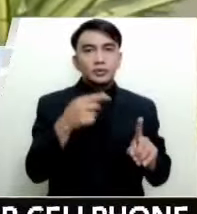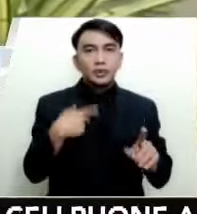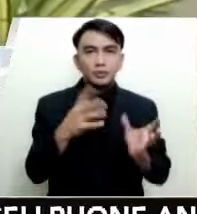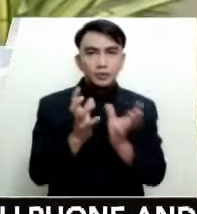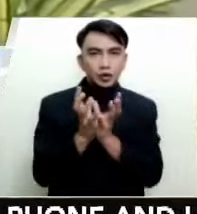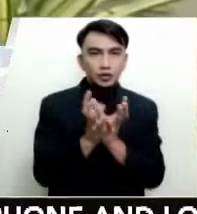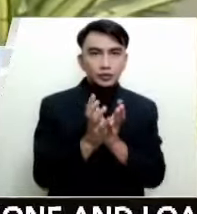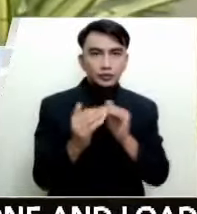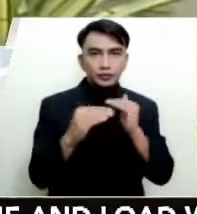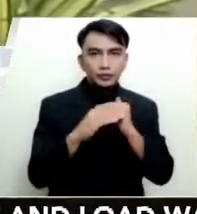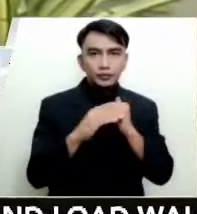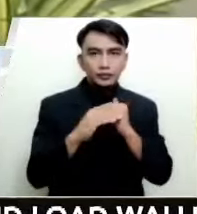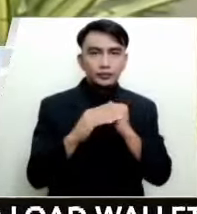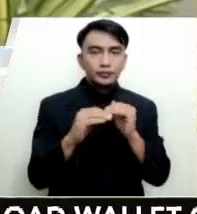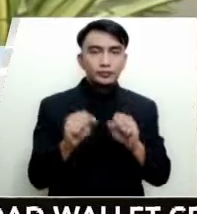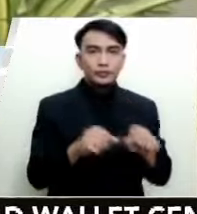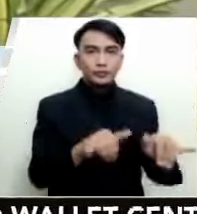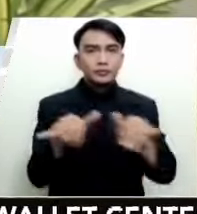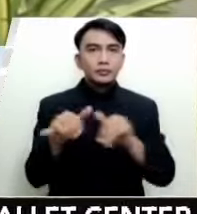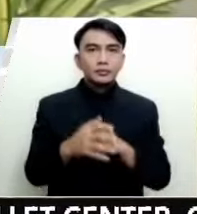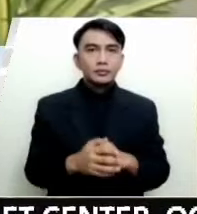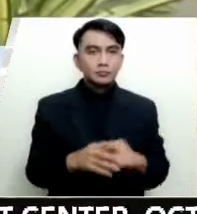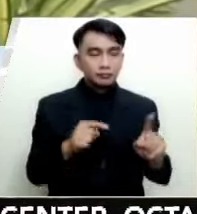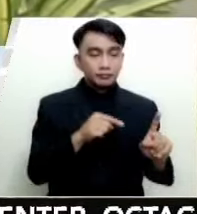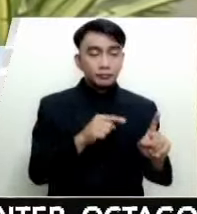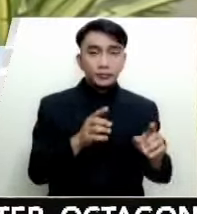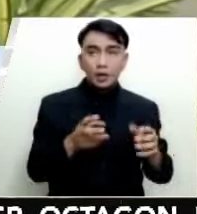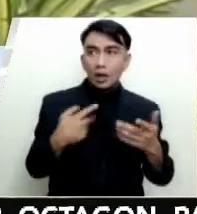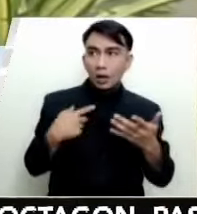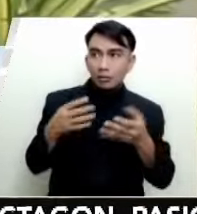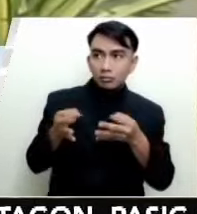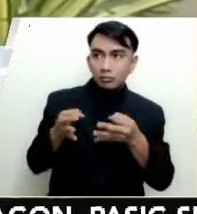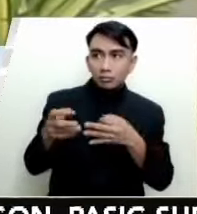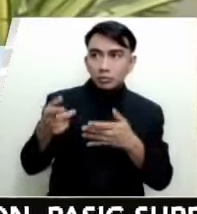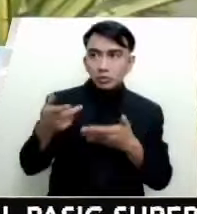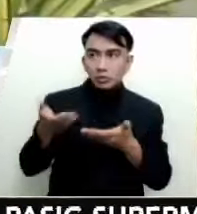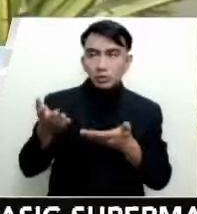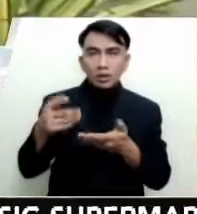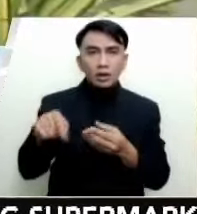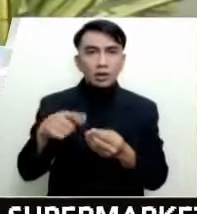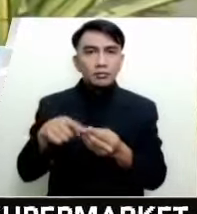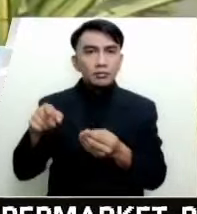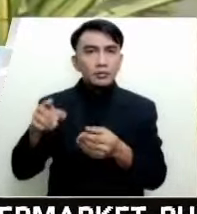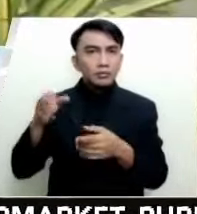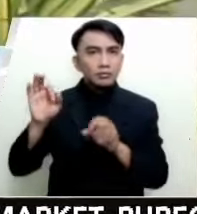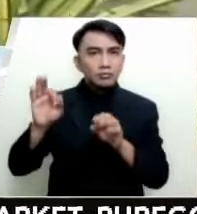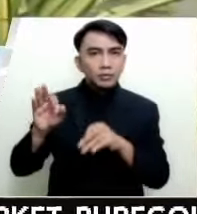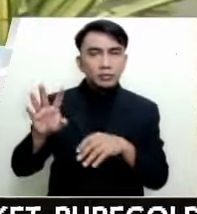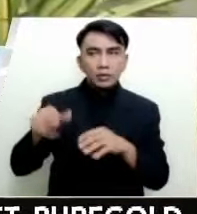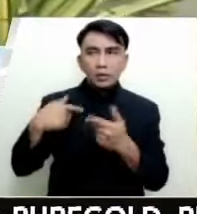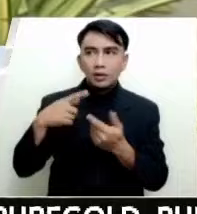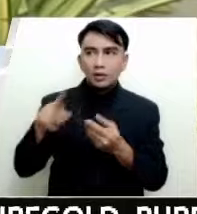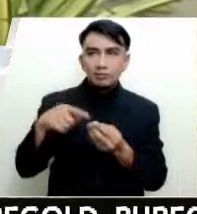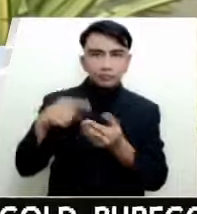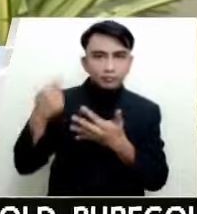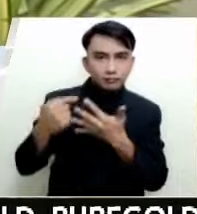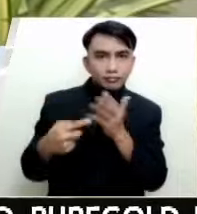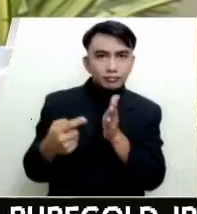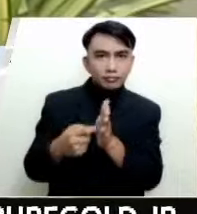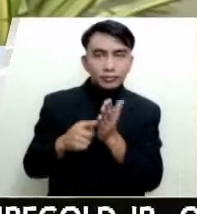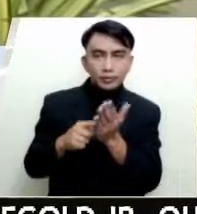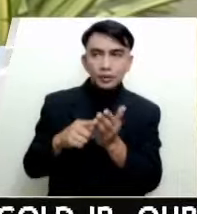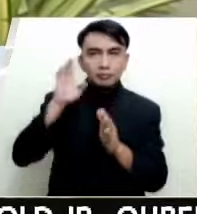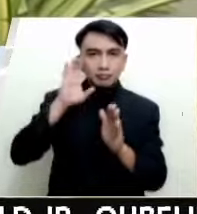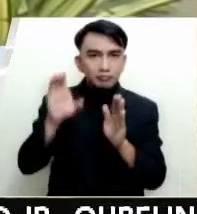Facebook. Kinonta ko sila, nahingi sila ng valid ID and then nagpa-selfie and everything. So around 3 to 5 days